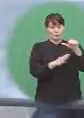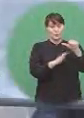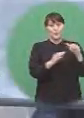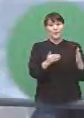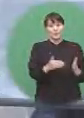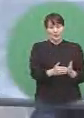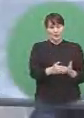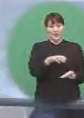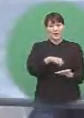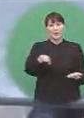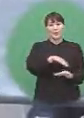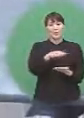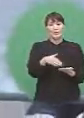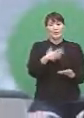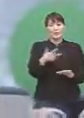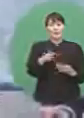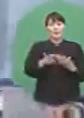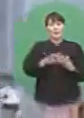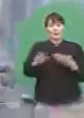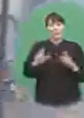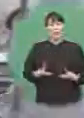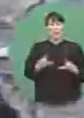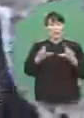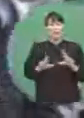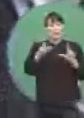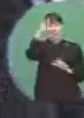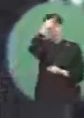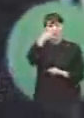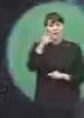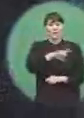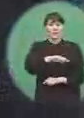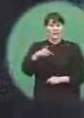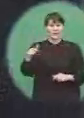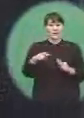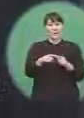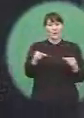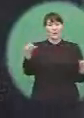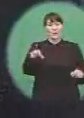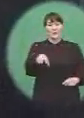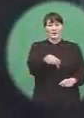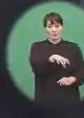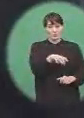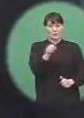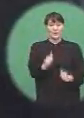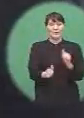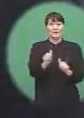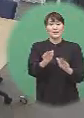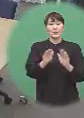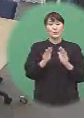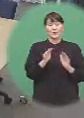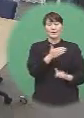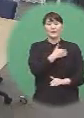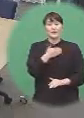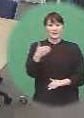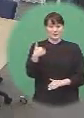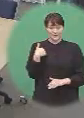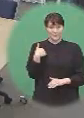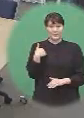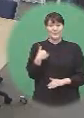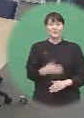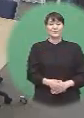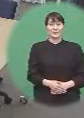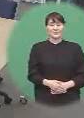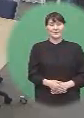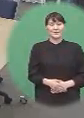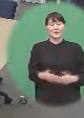氷やま市のほか東京仙台など全国で受験できます知れは